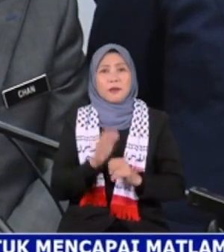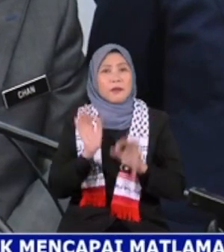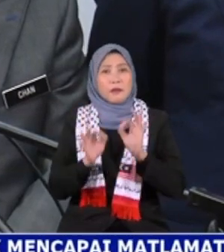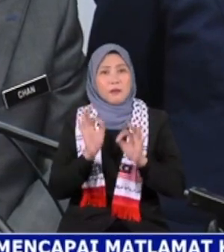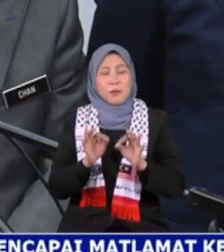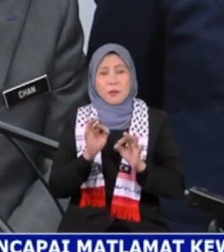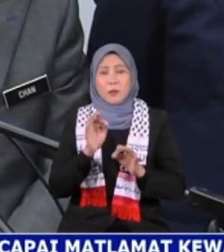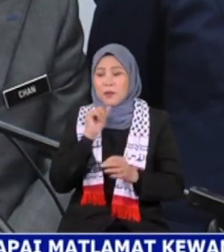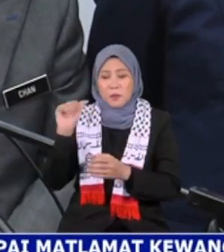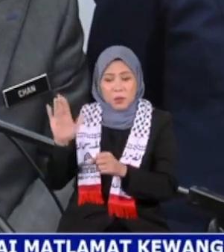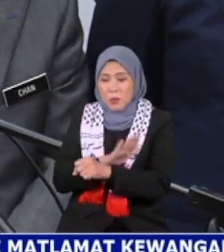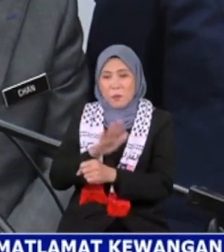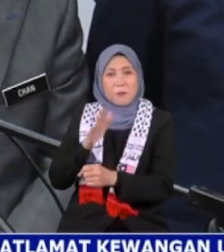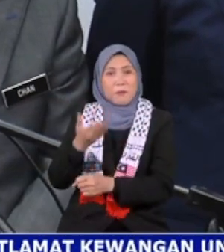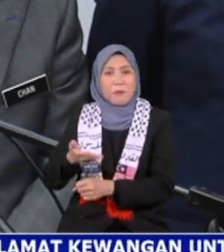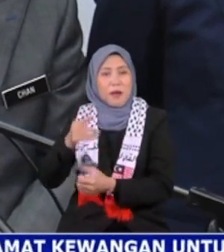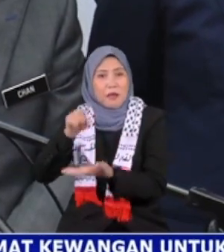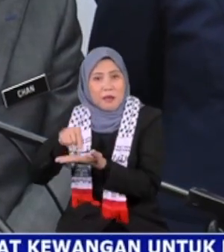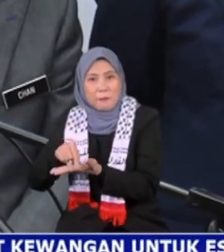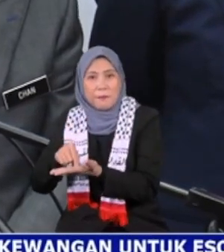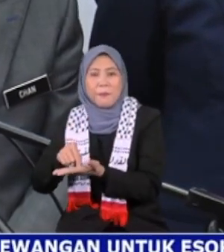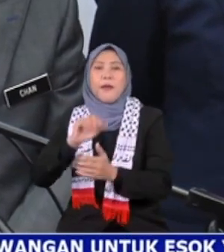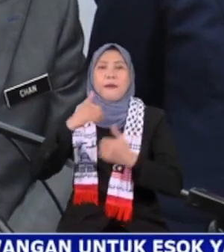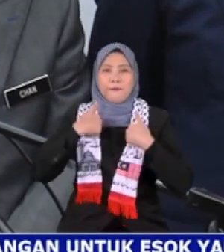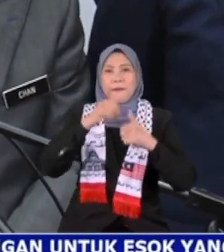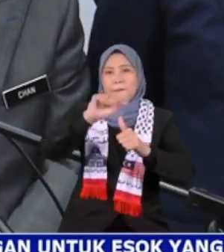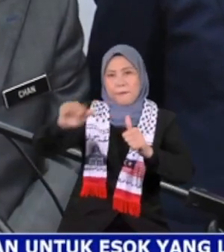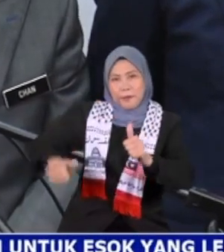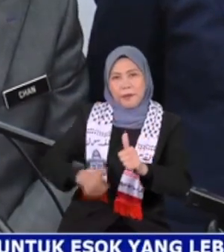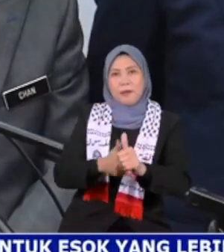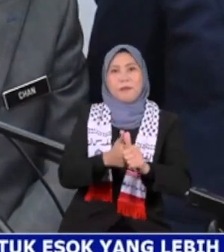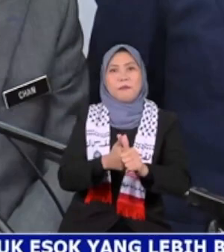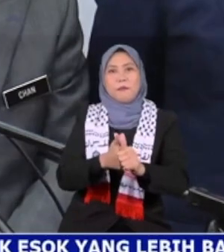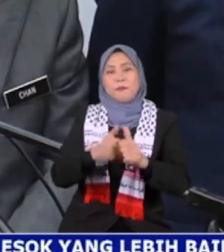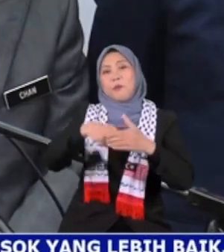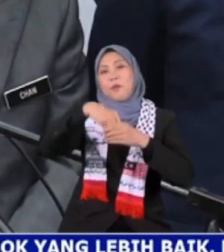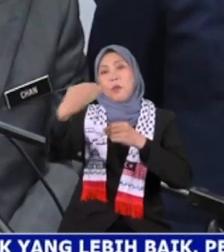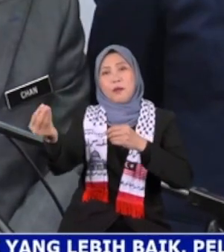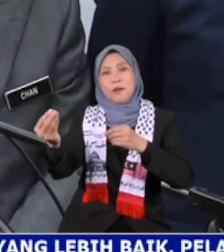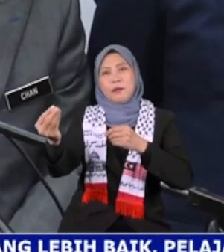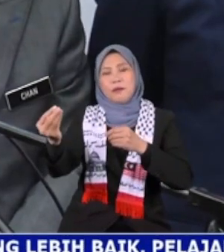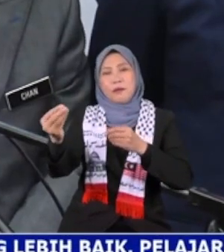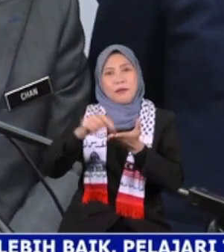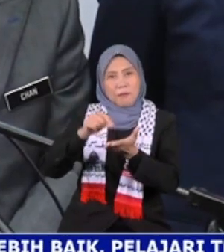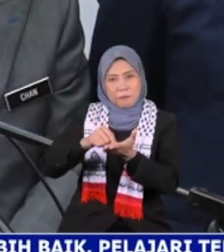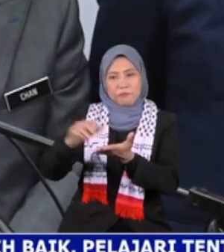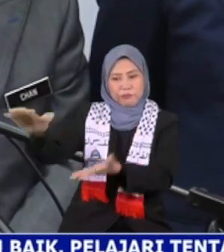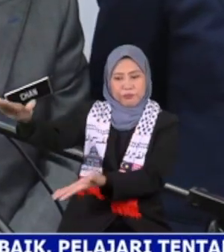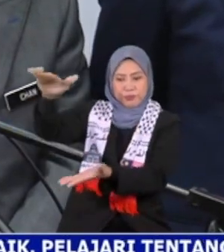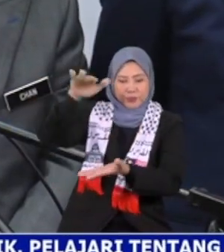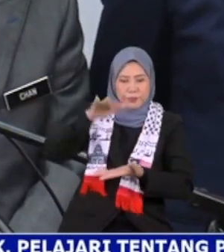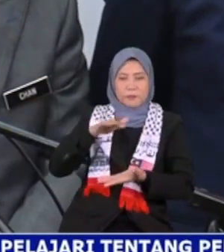keruncingan tak cukup kita ada standby untuk bawa daripada luar dengan